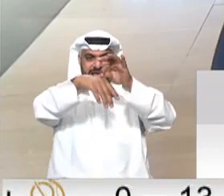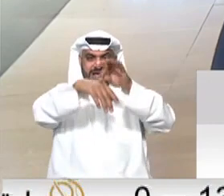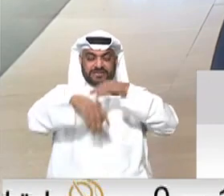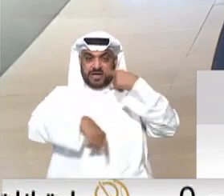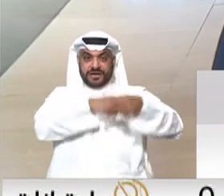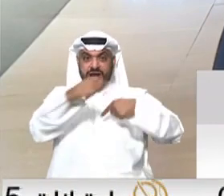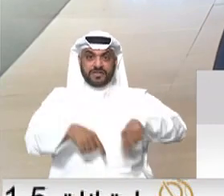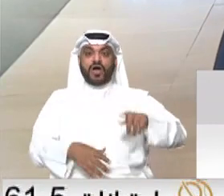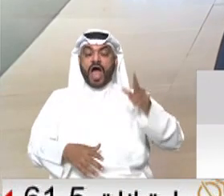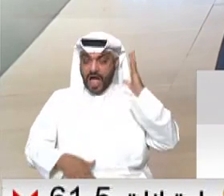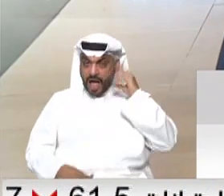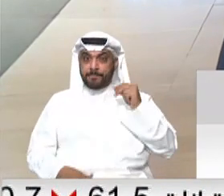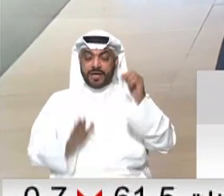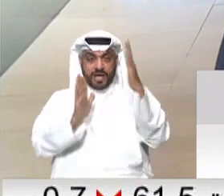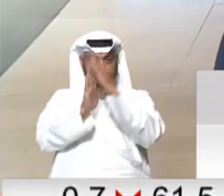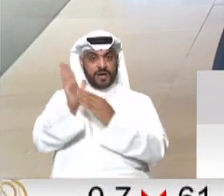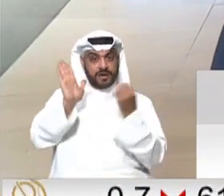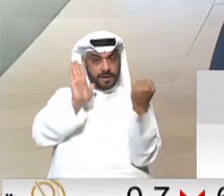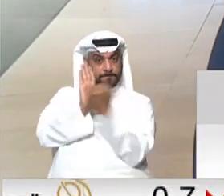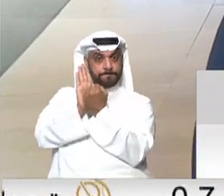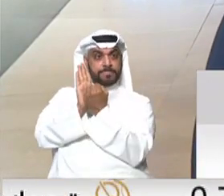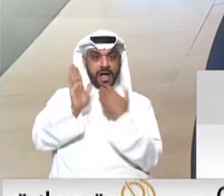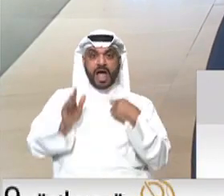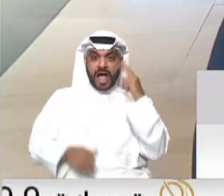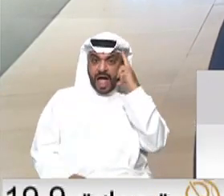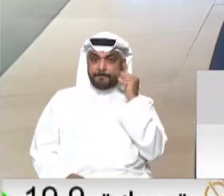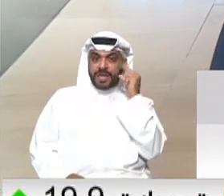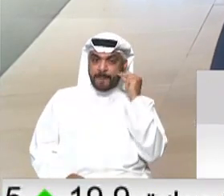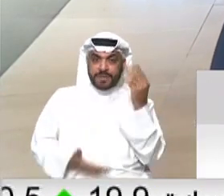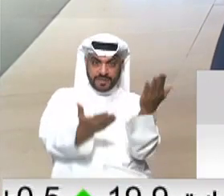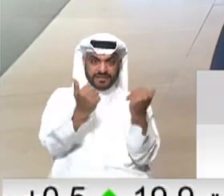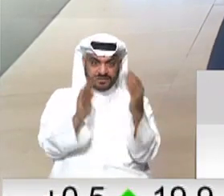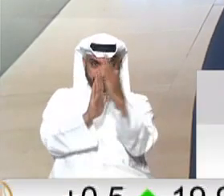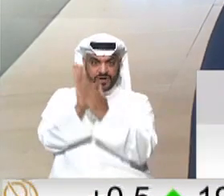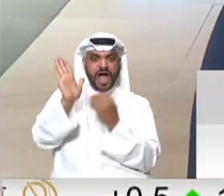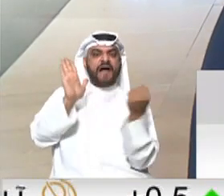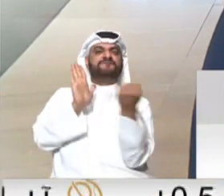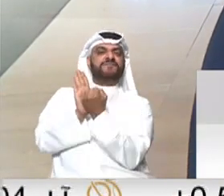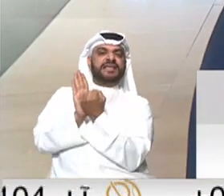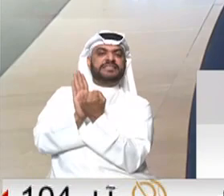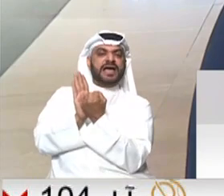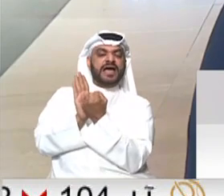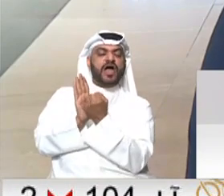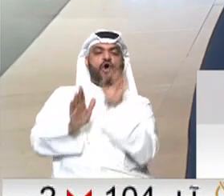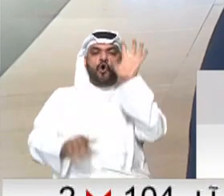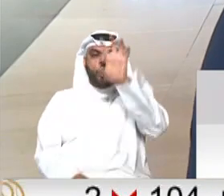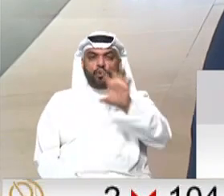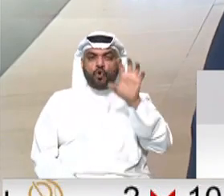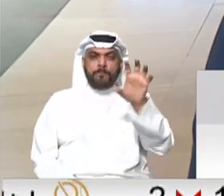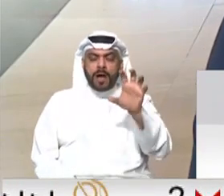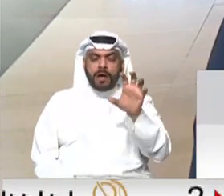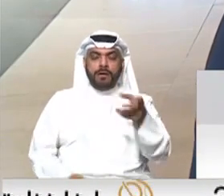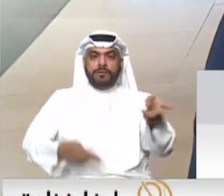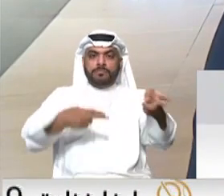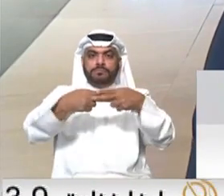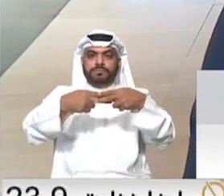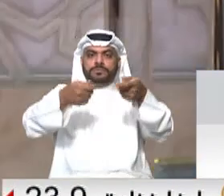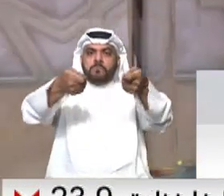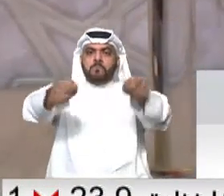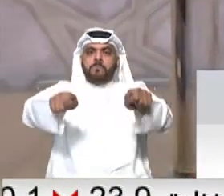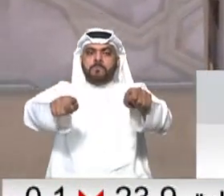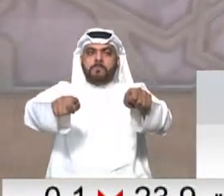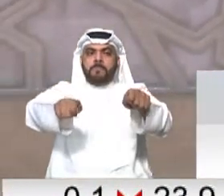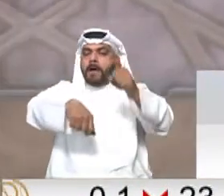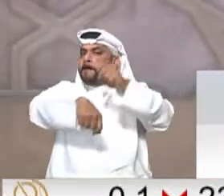دائم يعني عندنا بعض العملاء عايزه تاخد فيزا مثلا من اي دوله اوروبيه بتلاقي السيستم ما فيش مواعيد